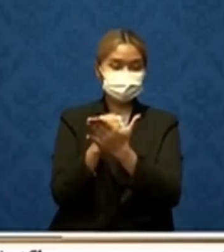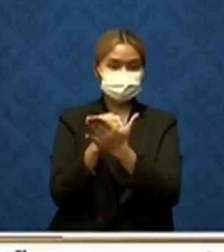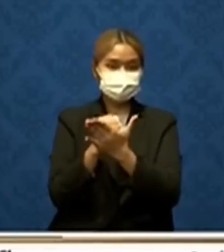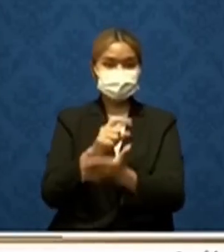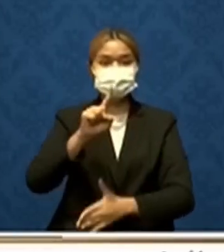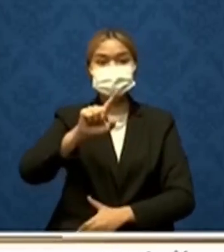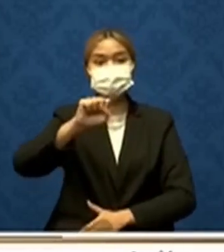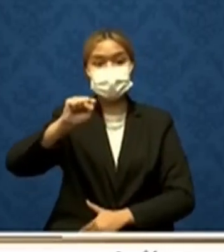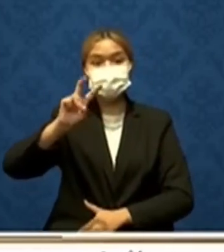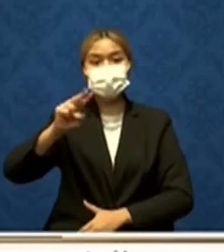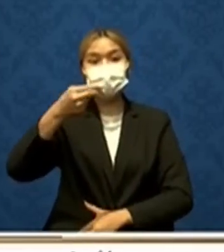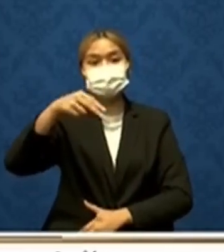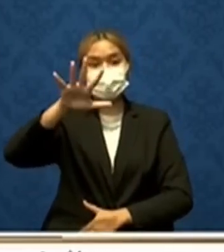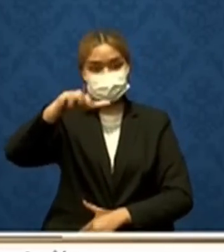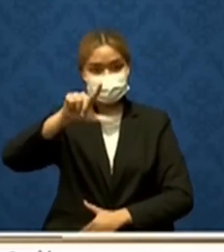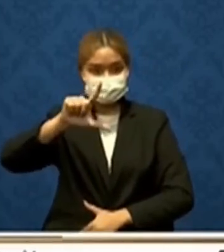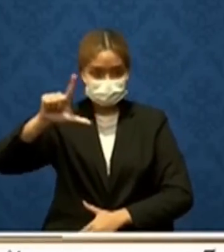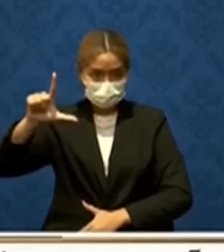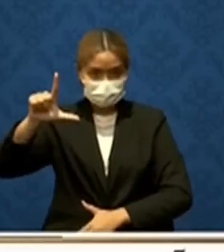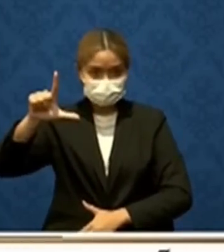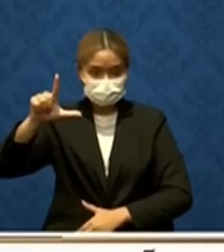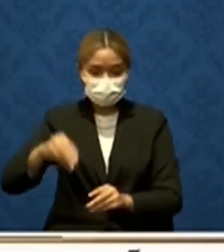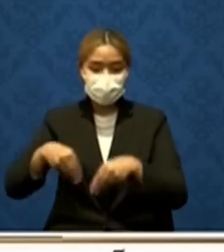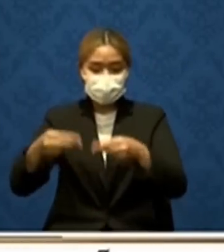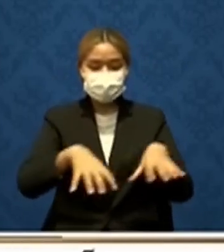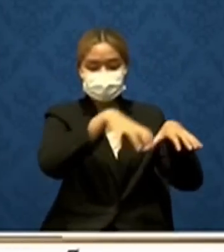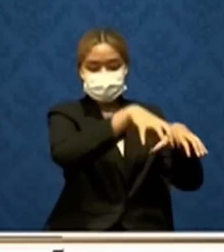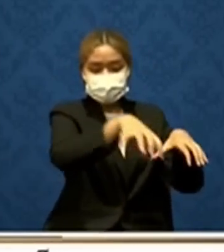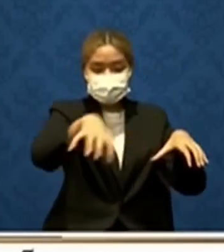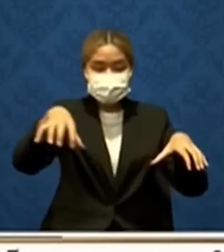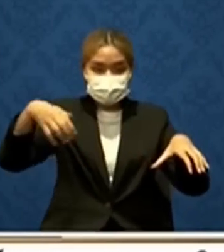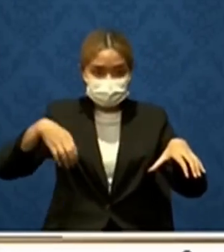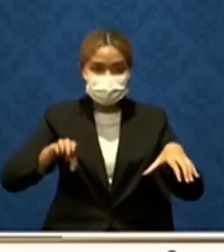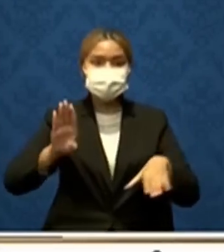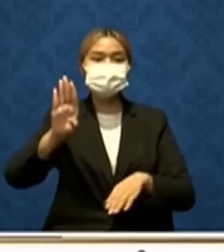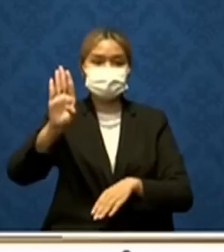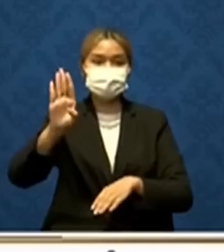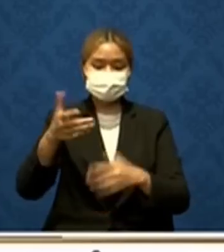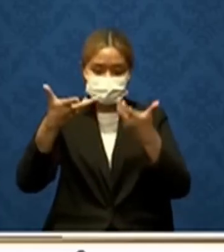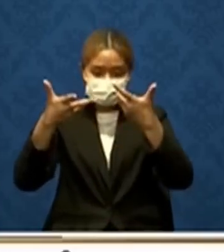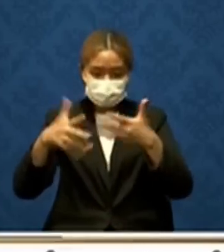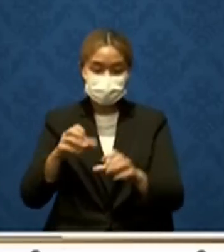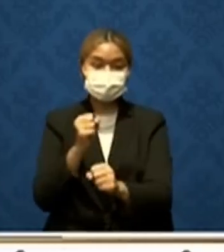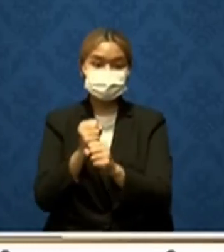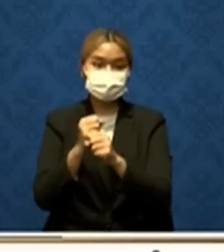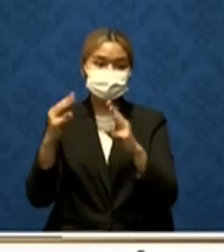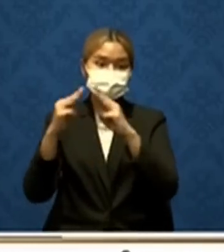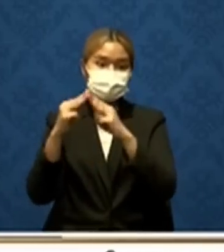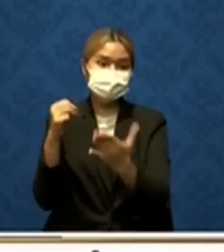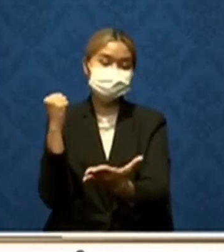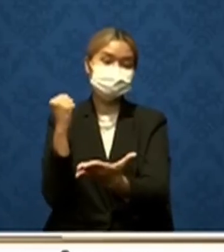5,000บาทให้กับ 7บริษัทและหลังจากนั้นก็มาทำสัญญาซื้อถุงมือยาง